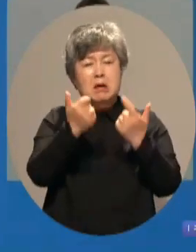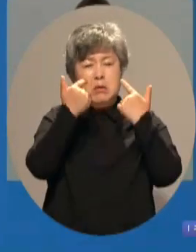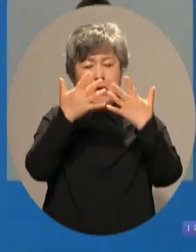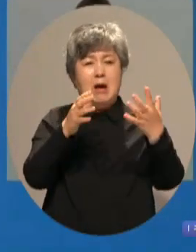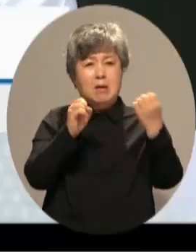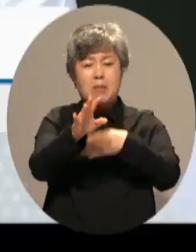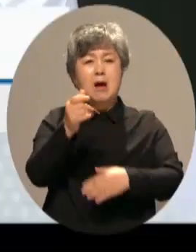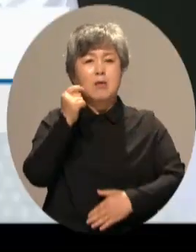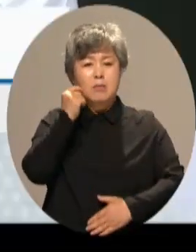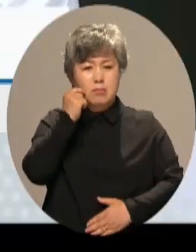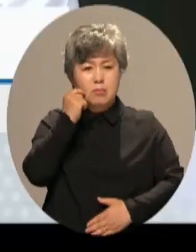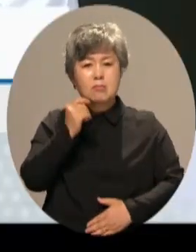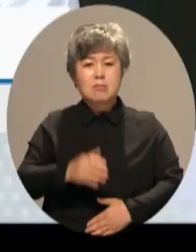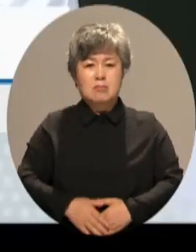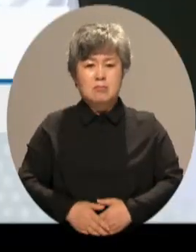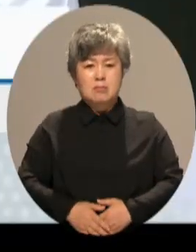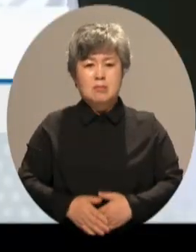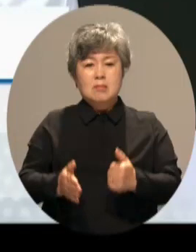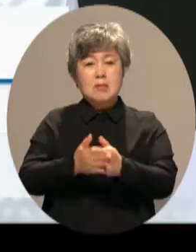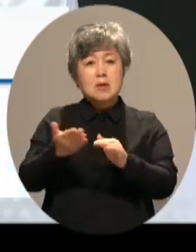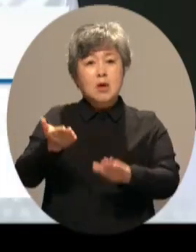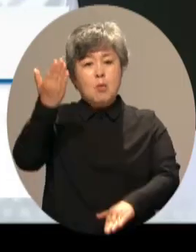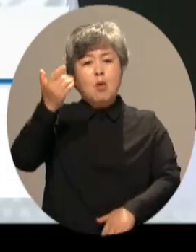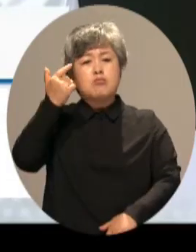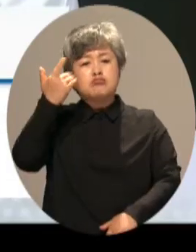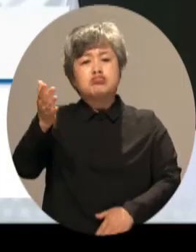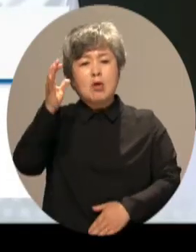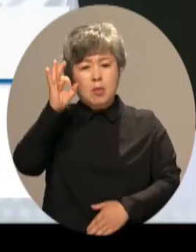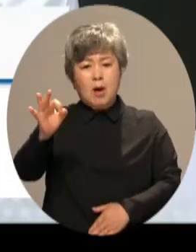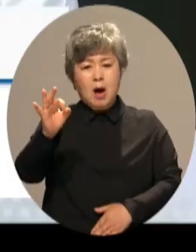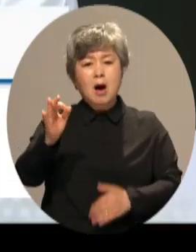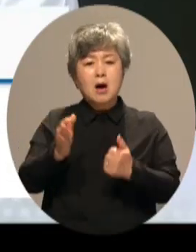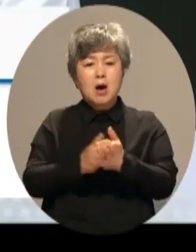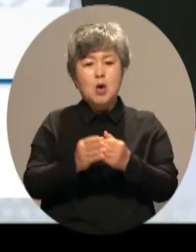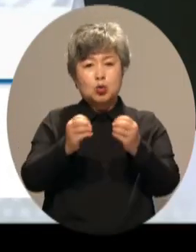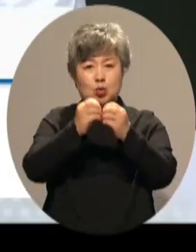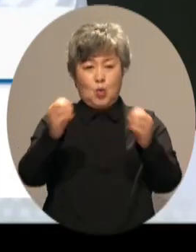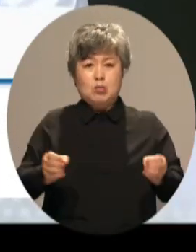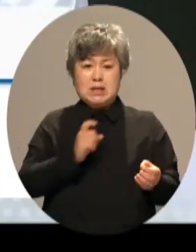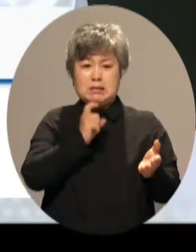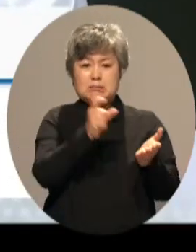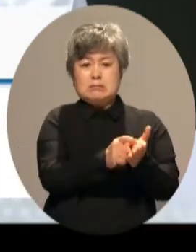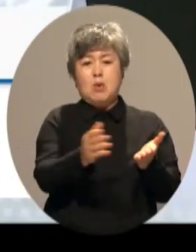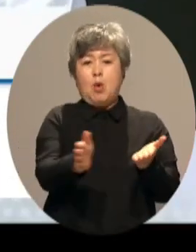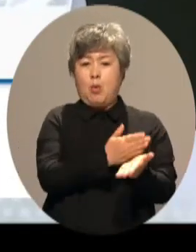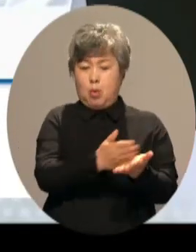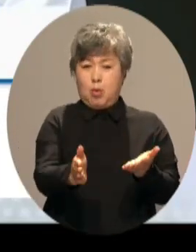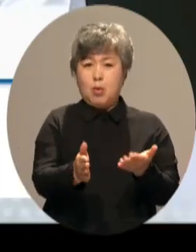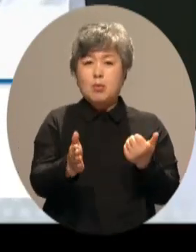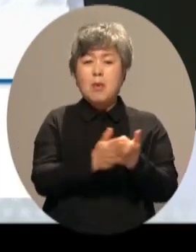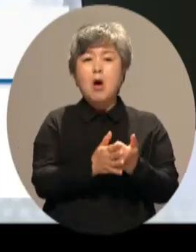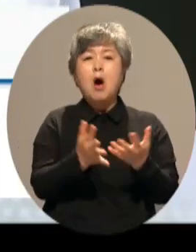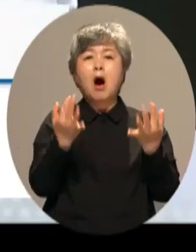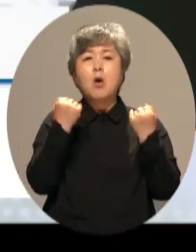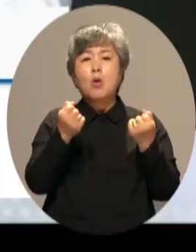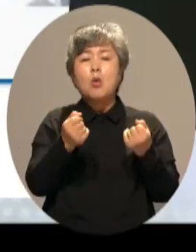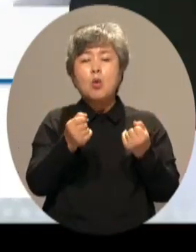않습니다 졸업한 선배들에게 물어보니 동인명록에도 없다고 하는데 몇